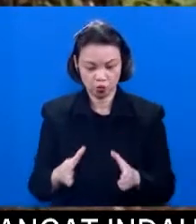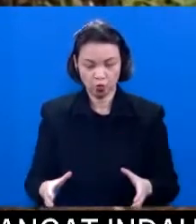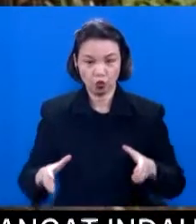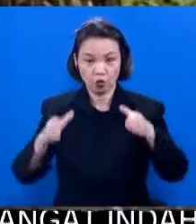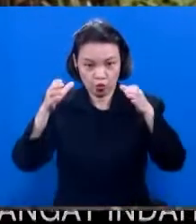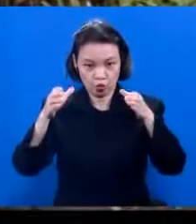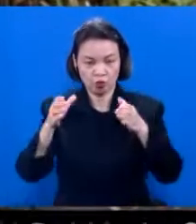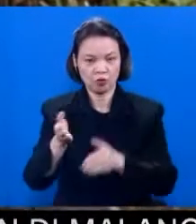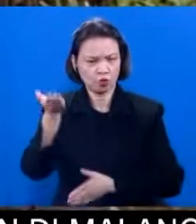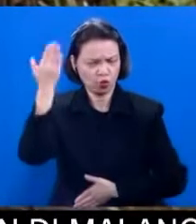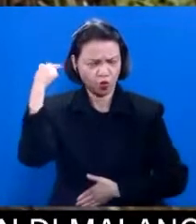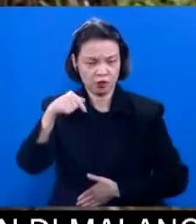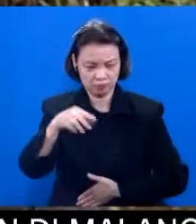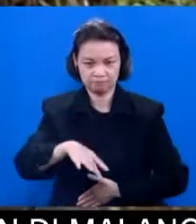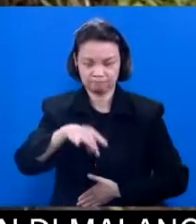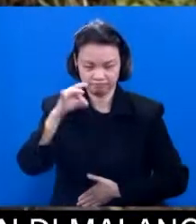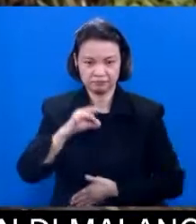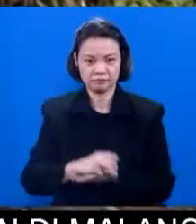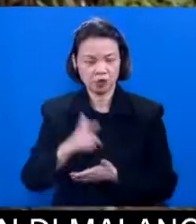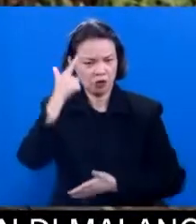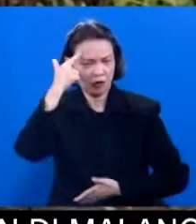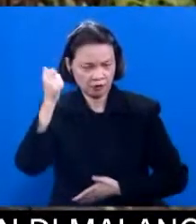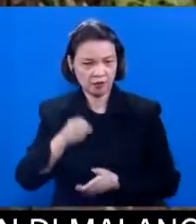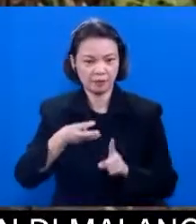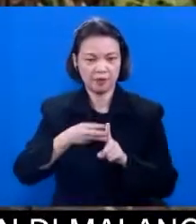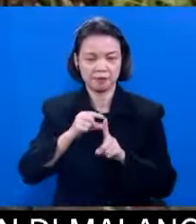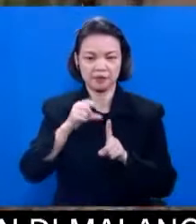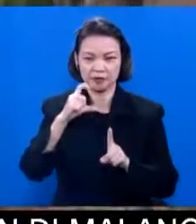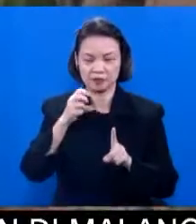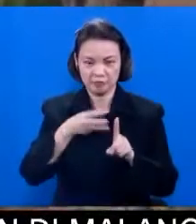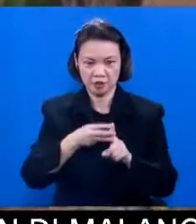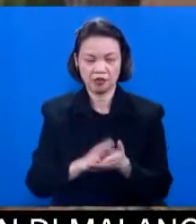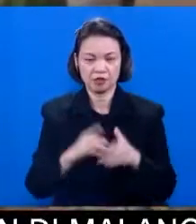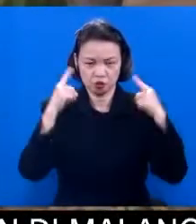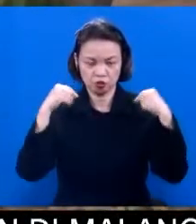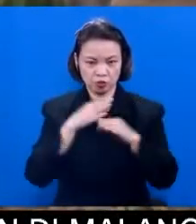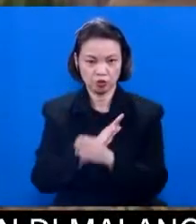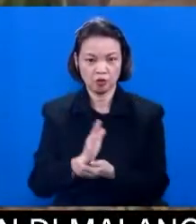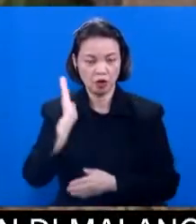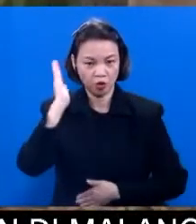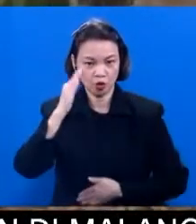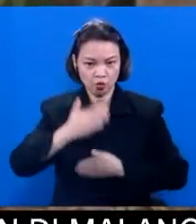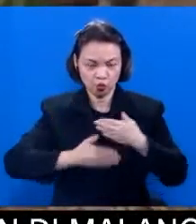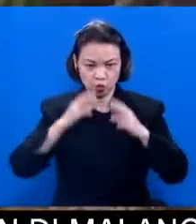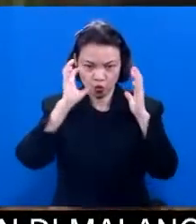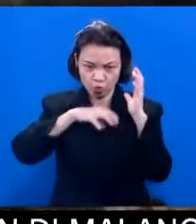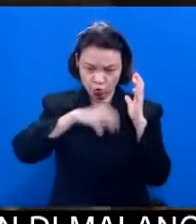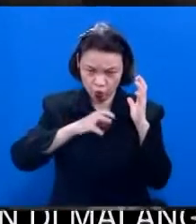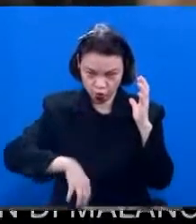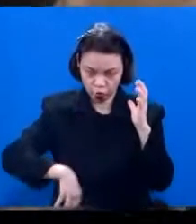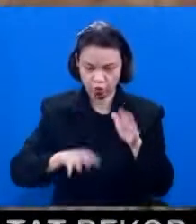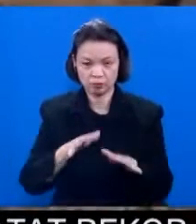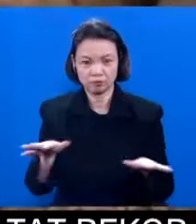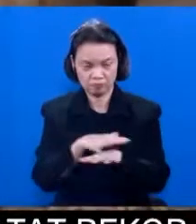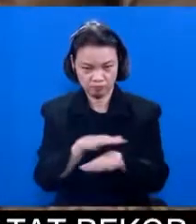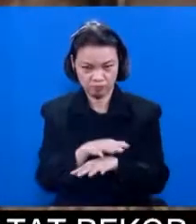bangunan kuno yang ditemukan, rencananya arkeolog BPCB Jatim akan terus mengejar dan menggali gumukan tanah di area pesawahan